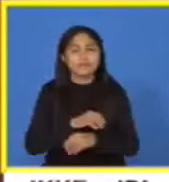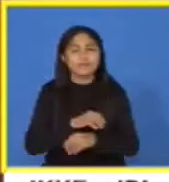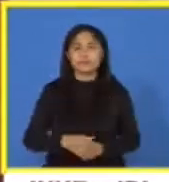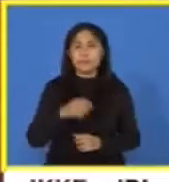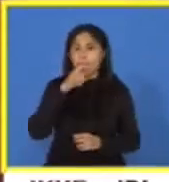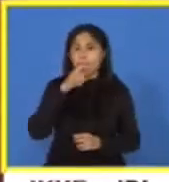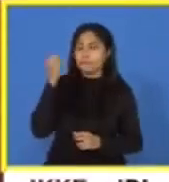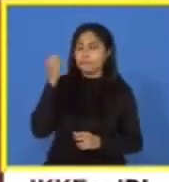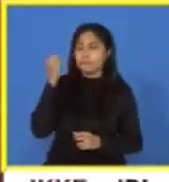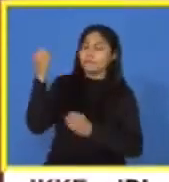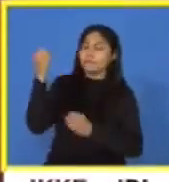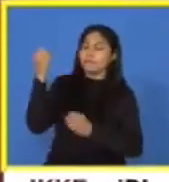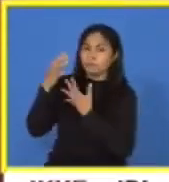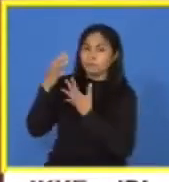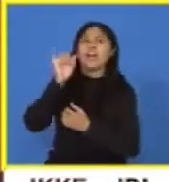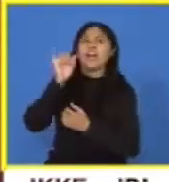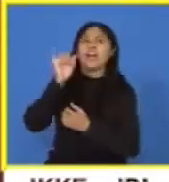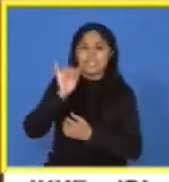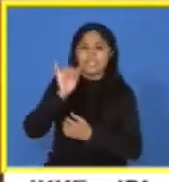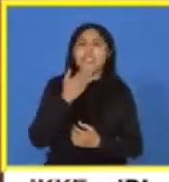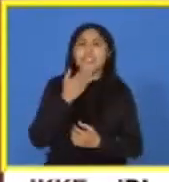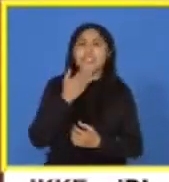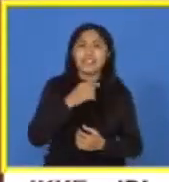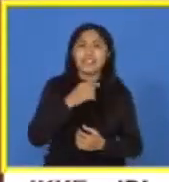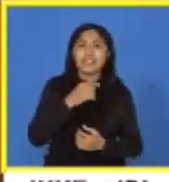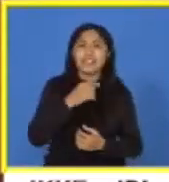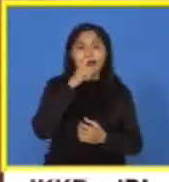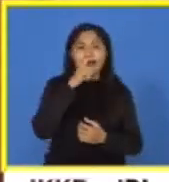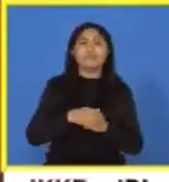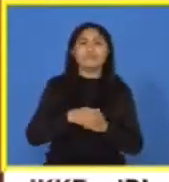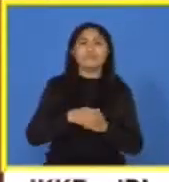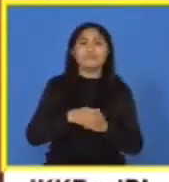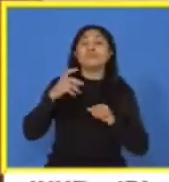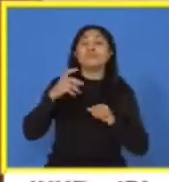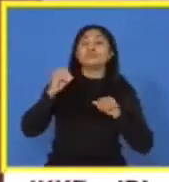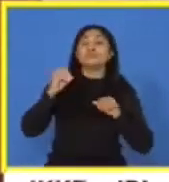Pak John. Pemirsa yang kami hormati,